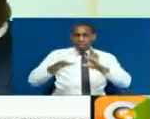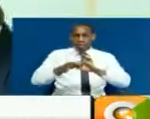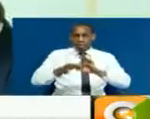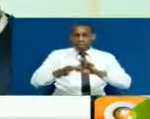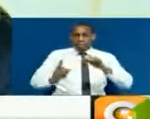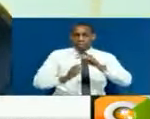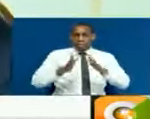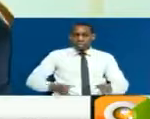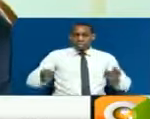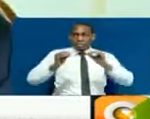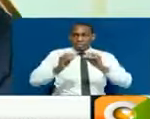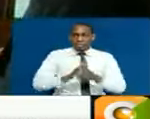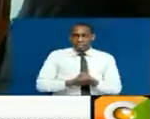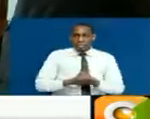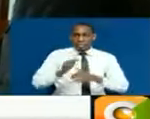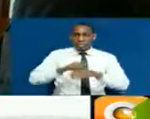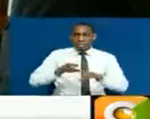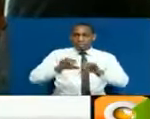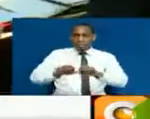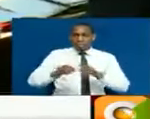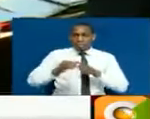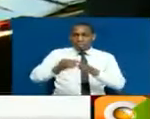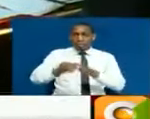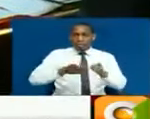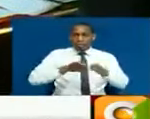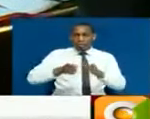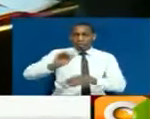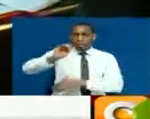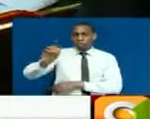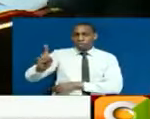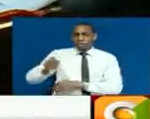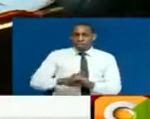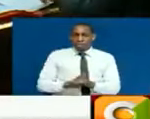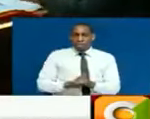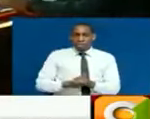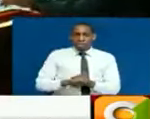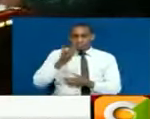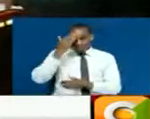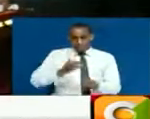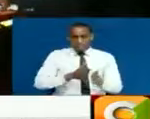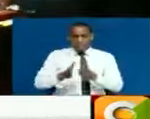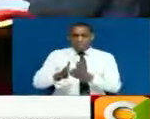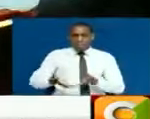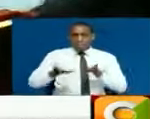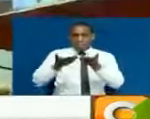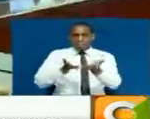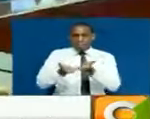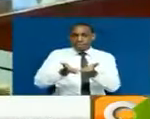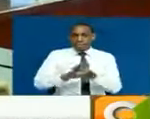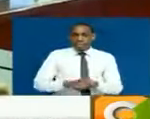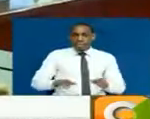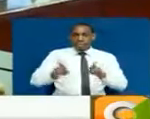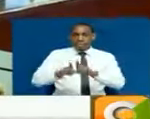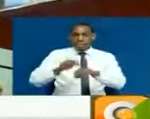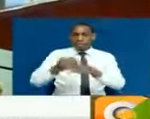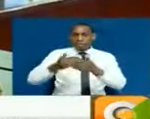kwenye vikao vya baraza la mawaziri baada ya kuchukua usukani wa utawala wa kaunti ya Nairobi kutokana na mpangilio wa utoaji huduma. Hii